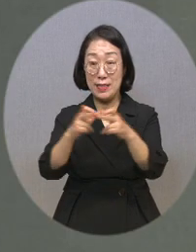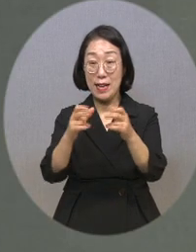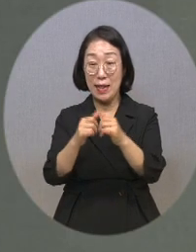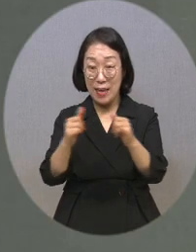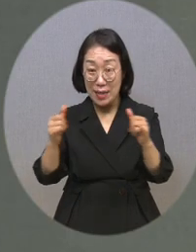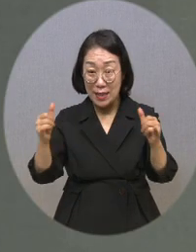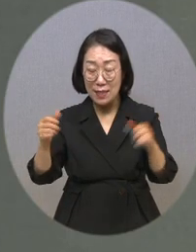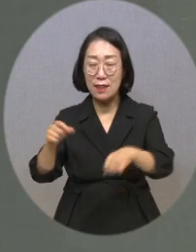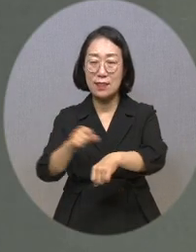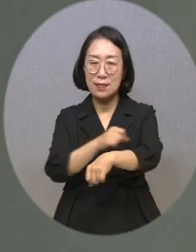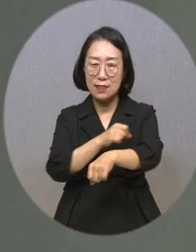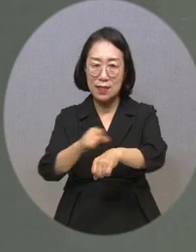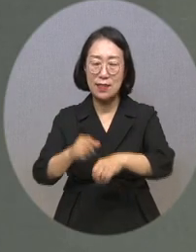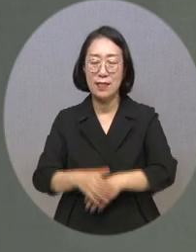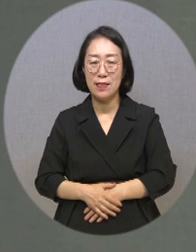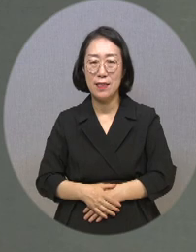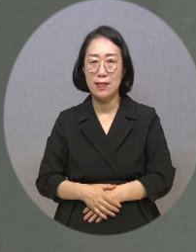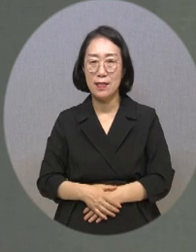특히 네. 예,